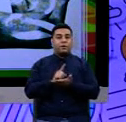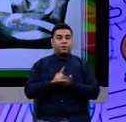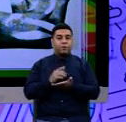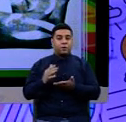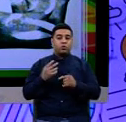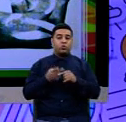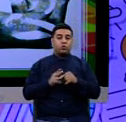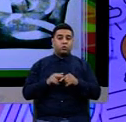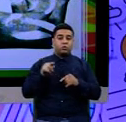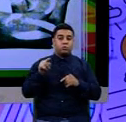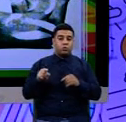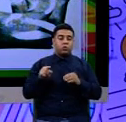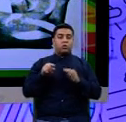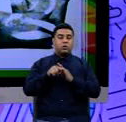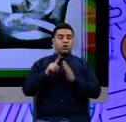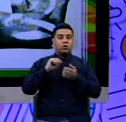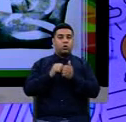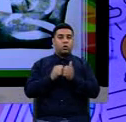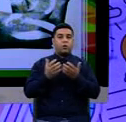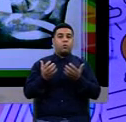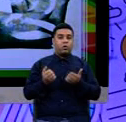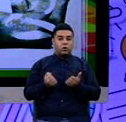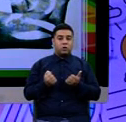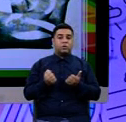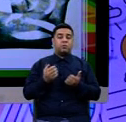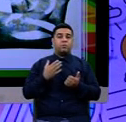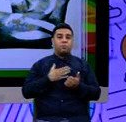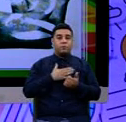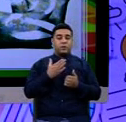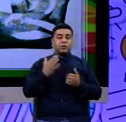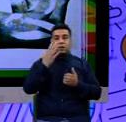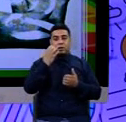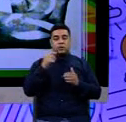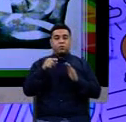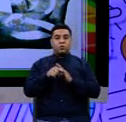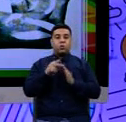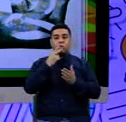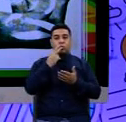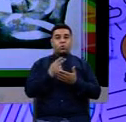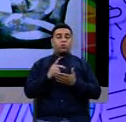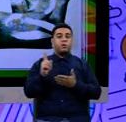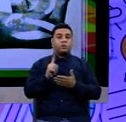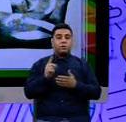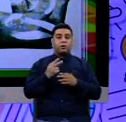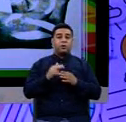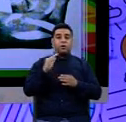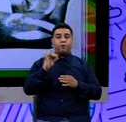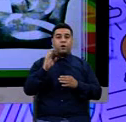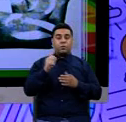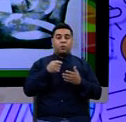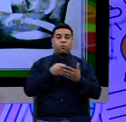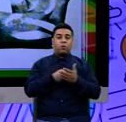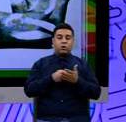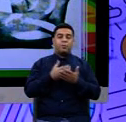esa ushbu bilimlarni yodga olish. Demak, biz rasmlardan ko'rib turibmizki, fermalarda